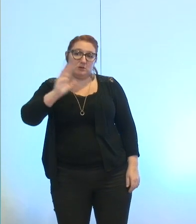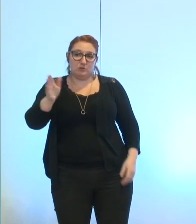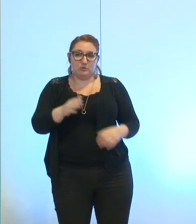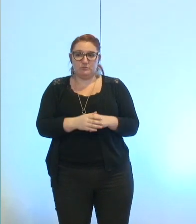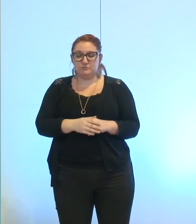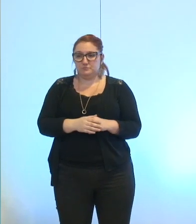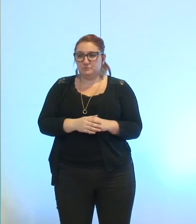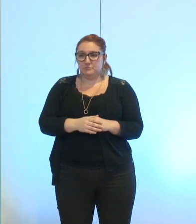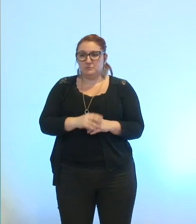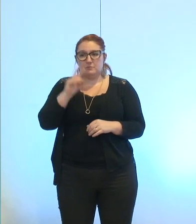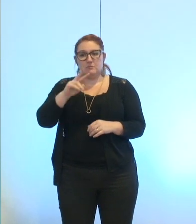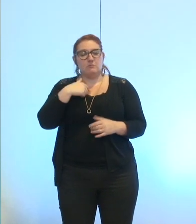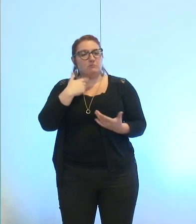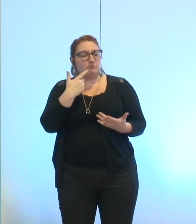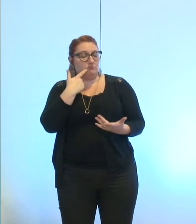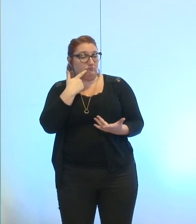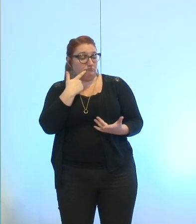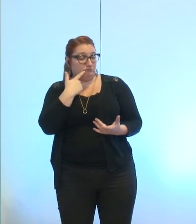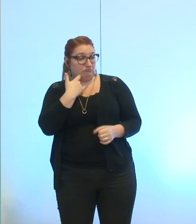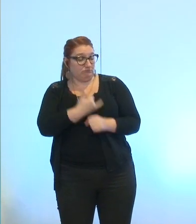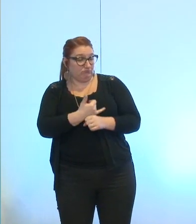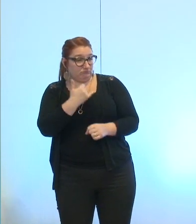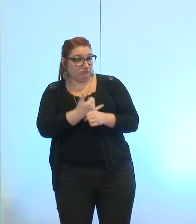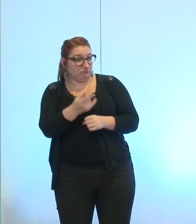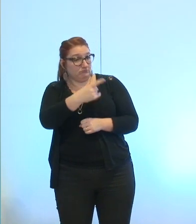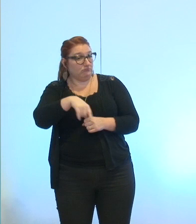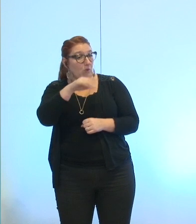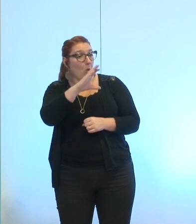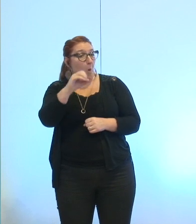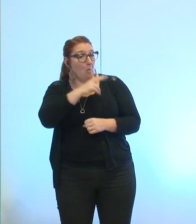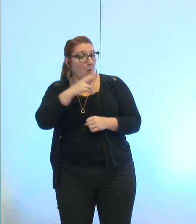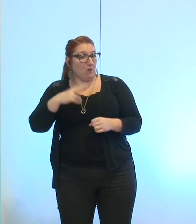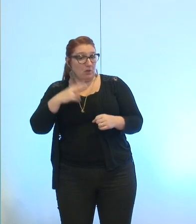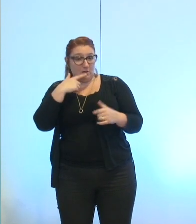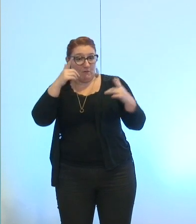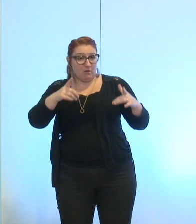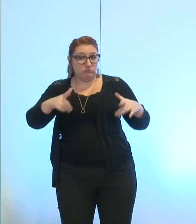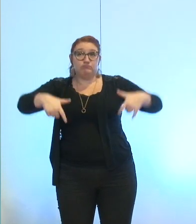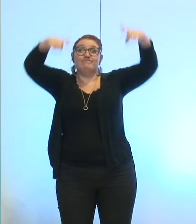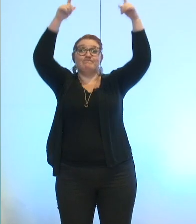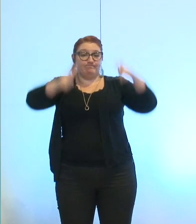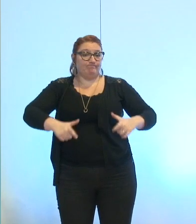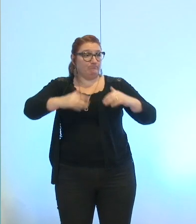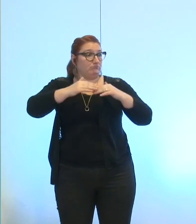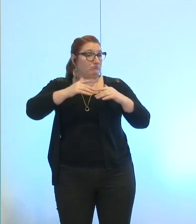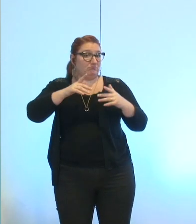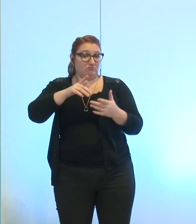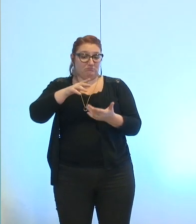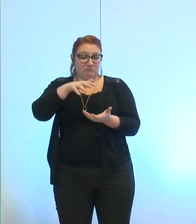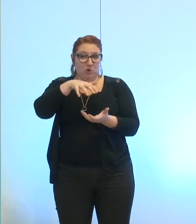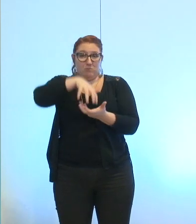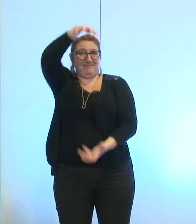je suis frappé de lire que vous ne tenez pas compte de la taille des copropriétés qu'elles aent deux ou trois lots ou 50 lots V vos aides seront